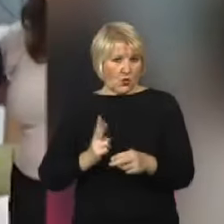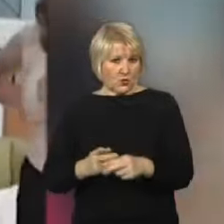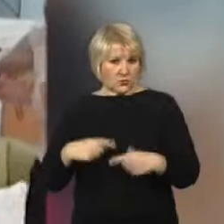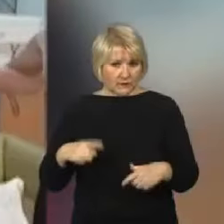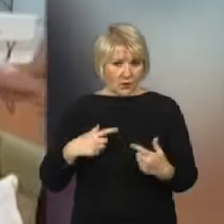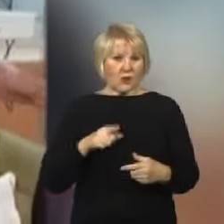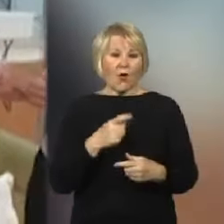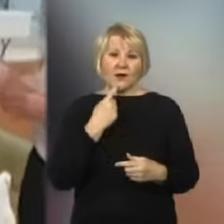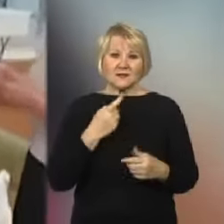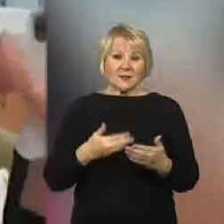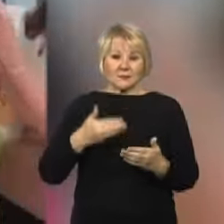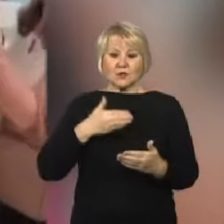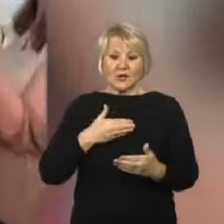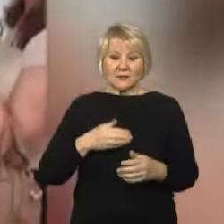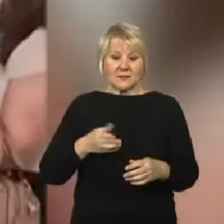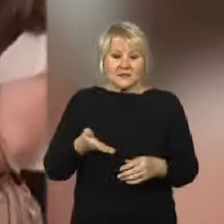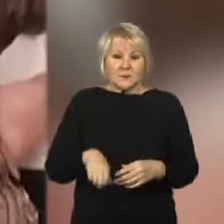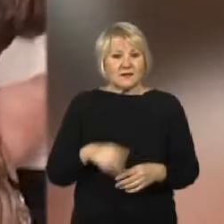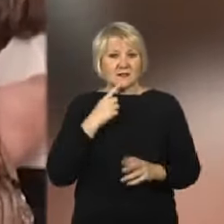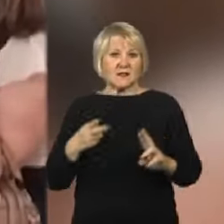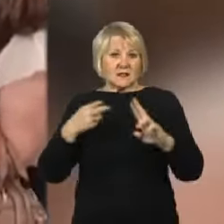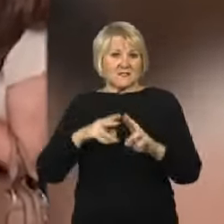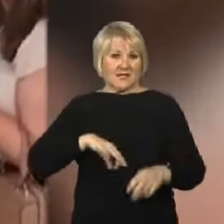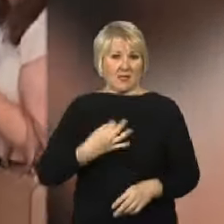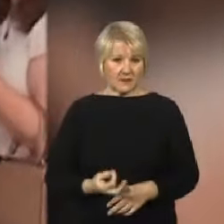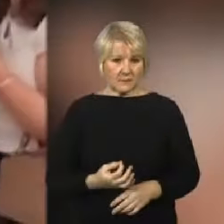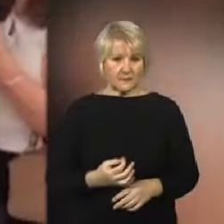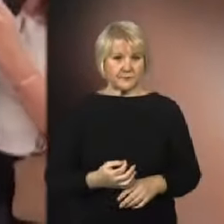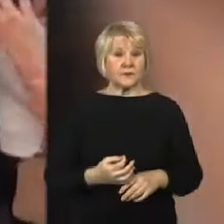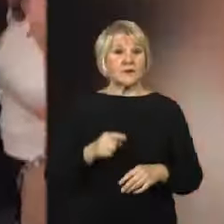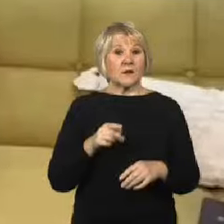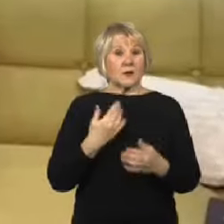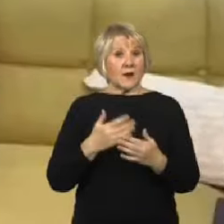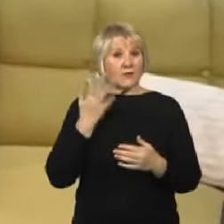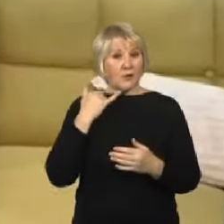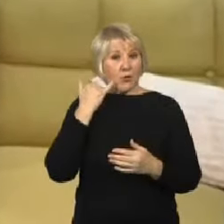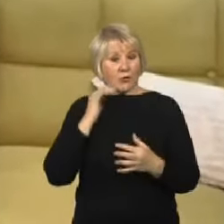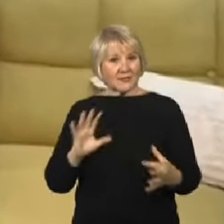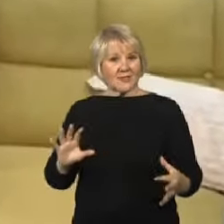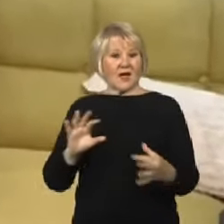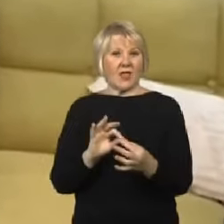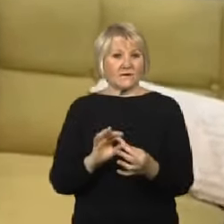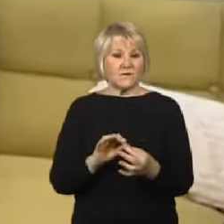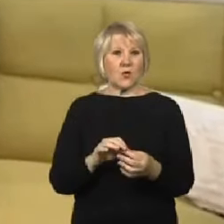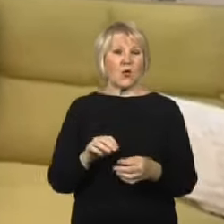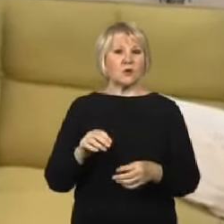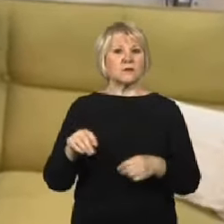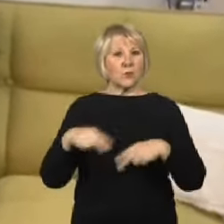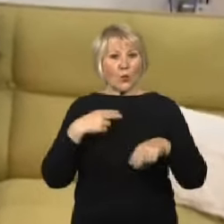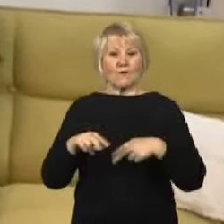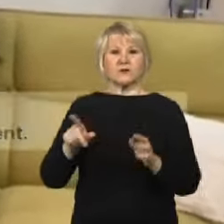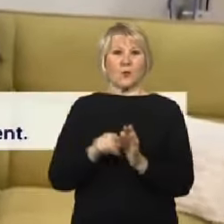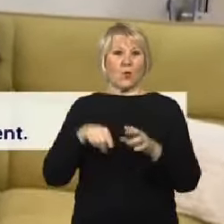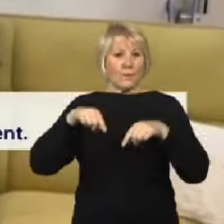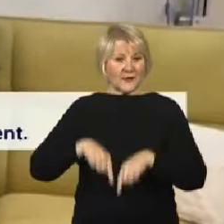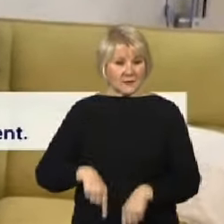před smrtí znovu vidět svou dceru. Nou ještě v nemocnici po telefonu mluvila s vedením země, včetně prezidenta